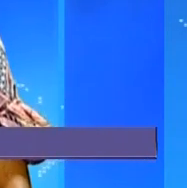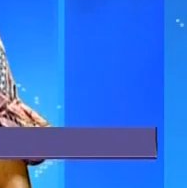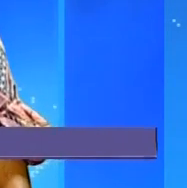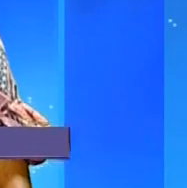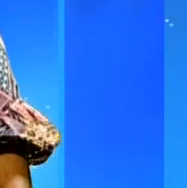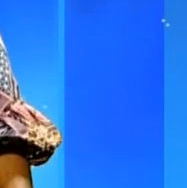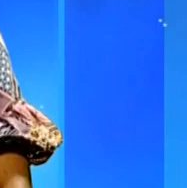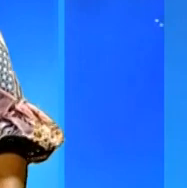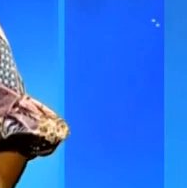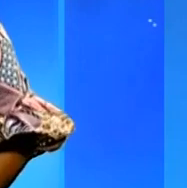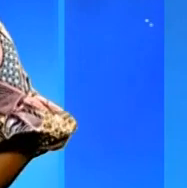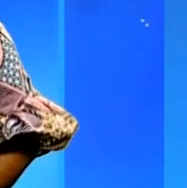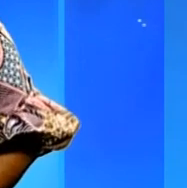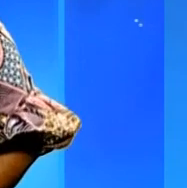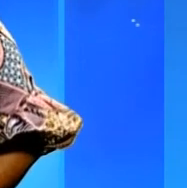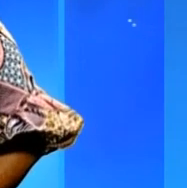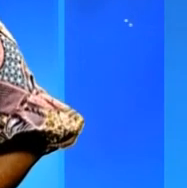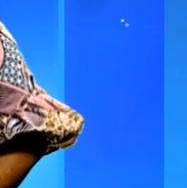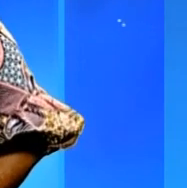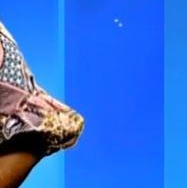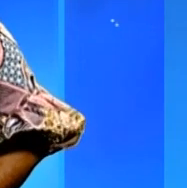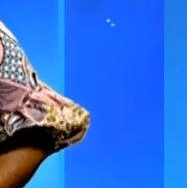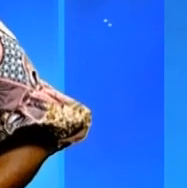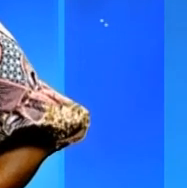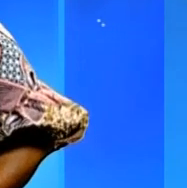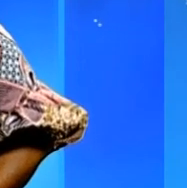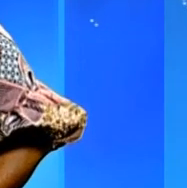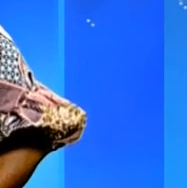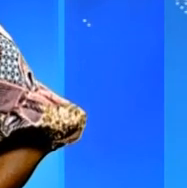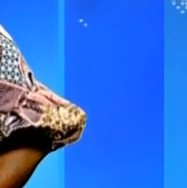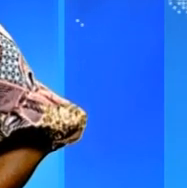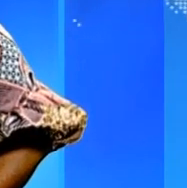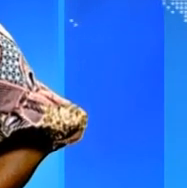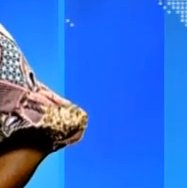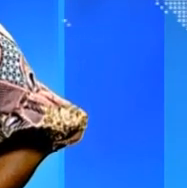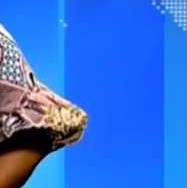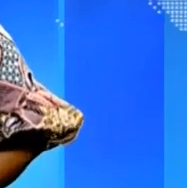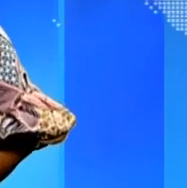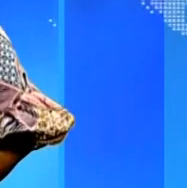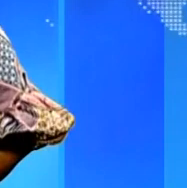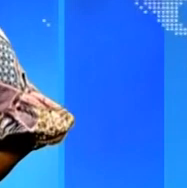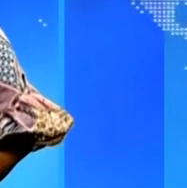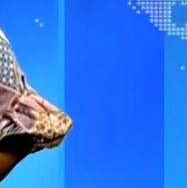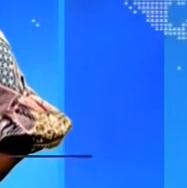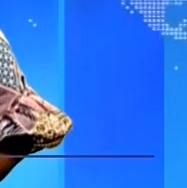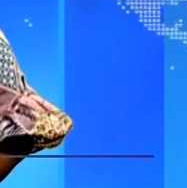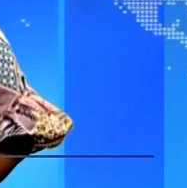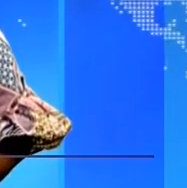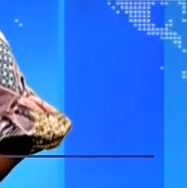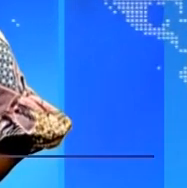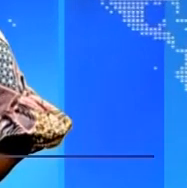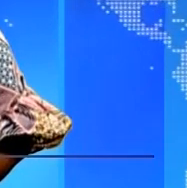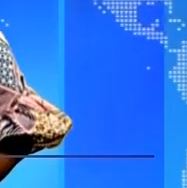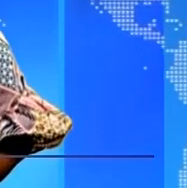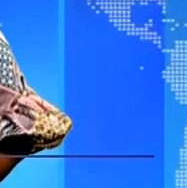Incroyable mais vrai, l'Iboulou Mazengelere fait surface sur, malgré les multitudes de travaux de réhabilitation faits à cet endroit sur